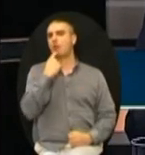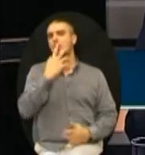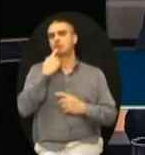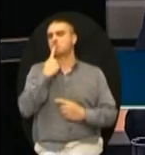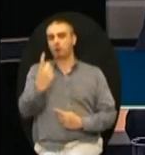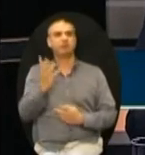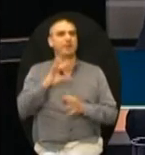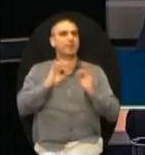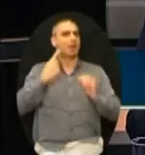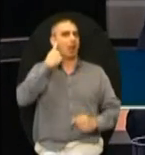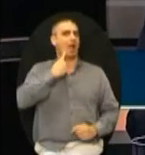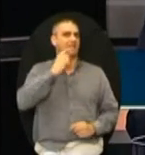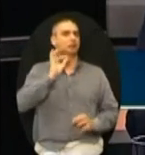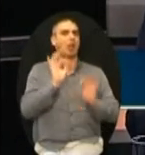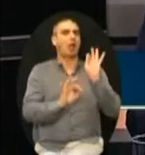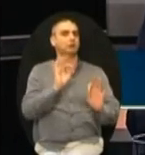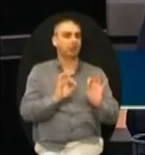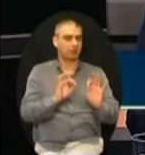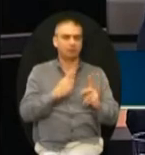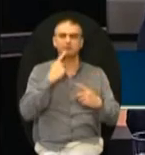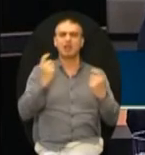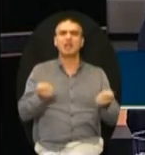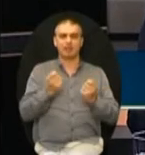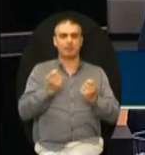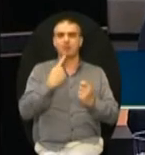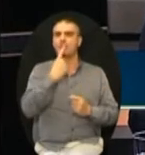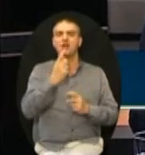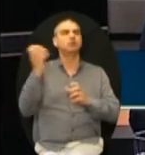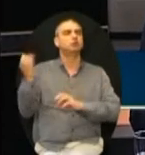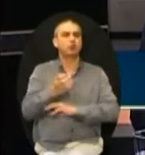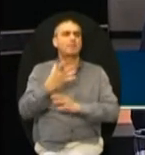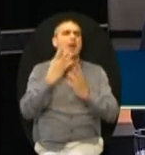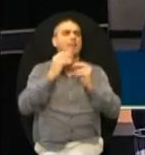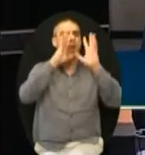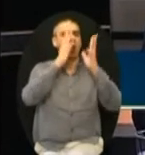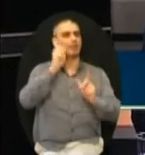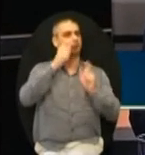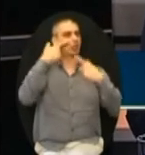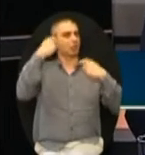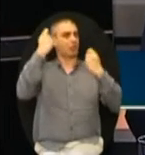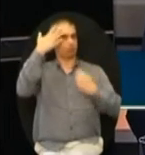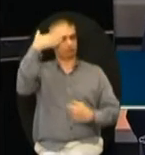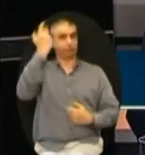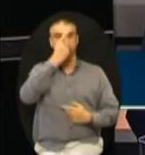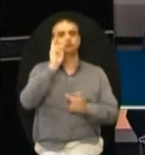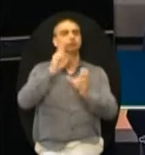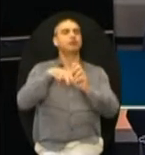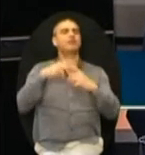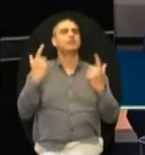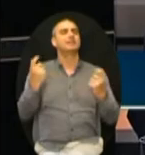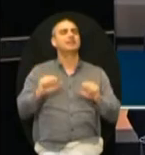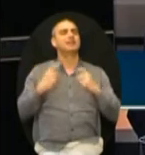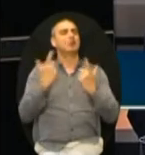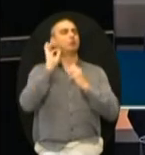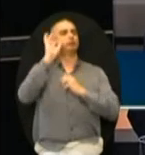ומתחילה העבירה הפלילית של הסתה? הקמפיין הגדיר שתולים עשרות אומנים ואנשי תרבות שהשתתפו באירועים של שוברים